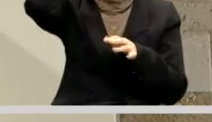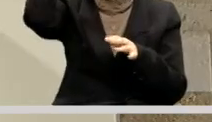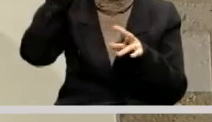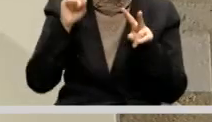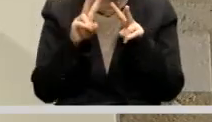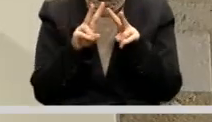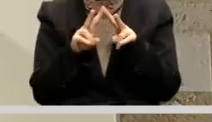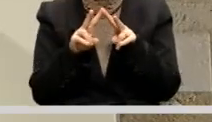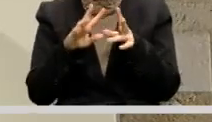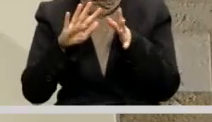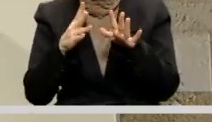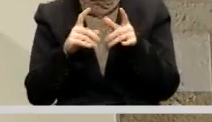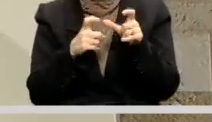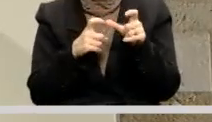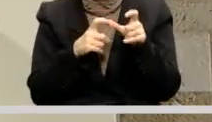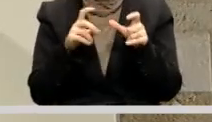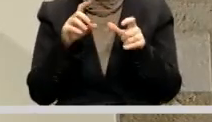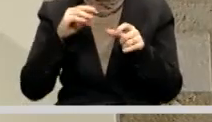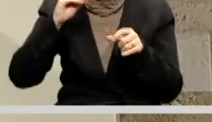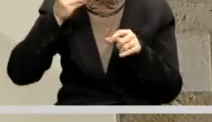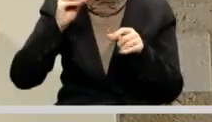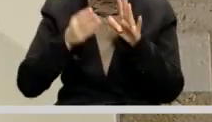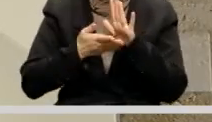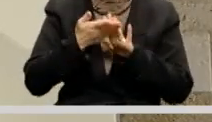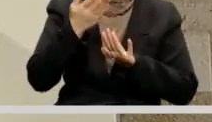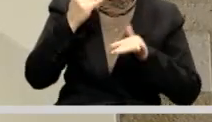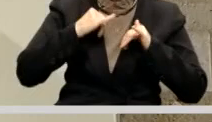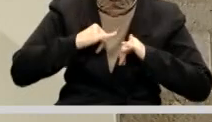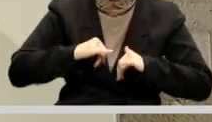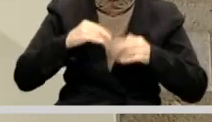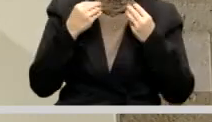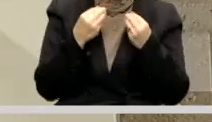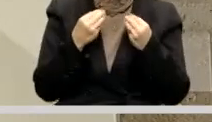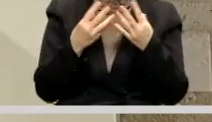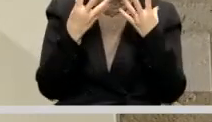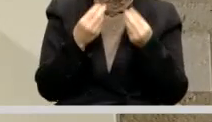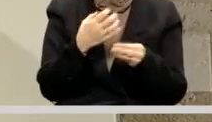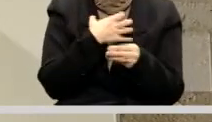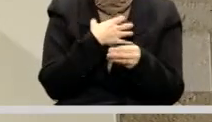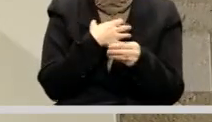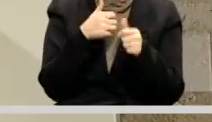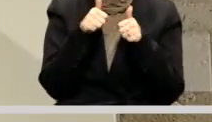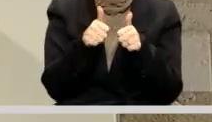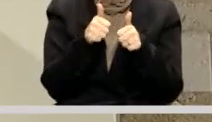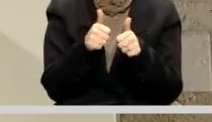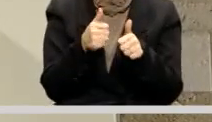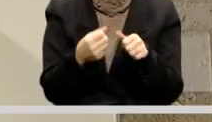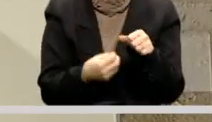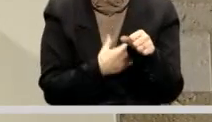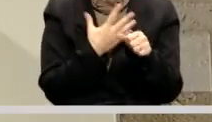gibi hormonlar ne kadar artarsa dinlenme durumu o kadar iyi olur. Kendimizi daha pozitif hissederiz. Akabinde